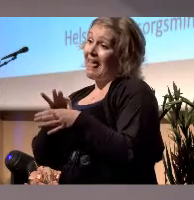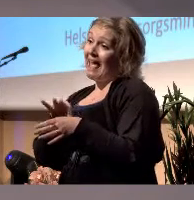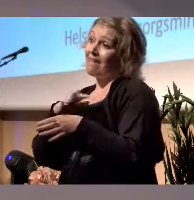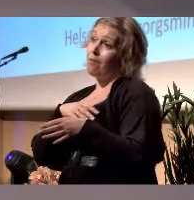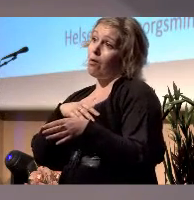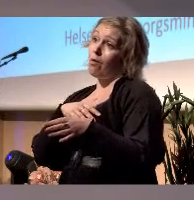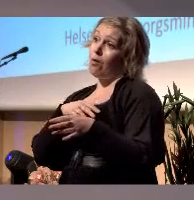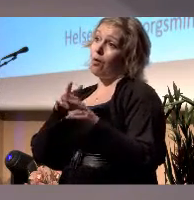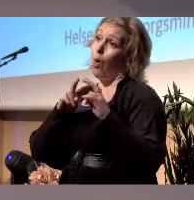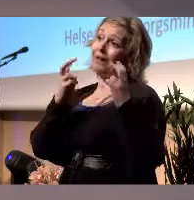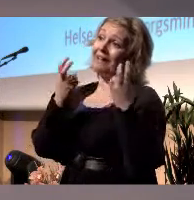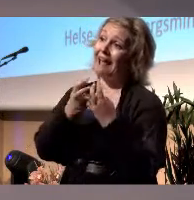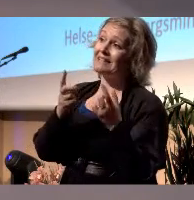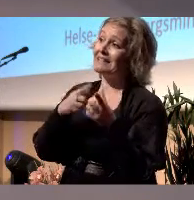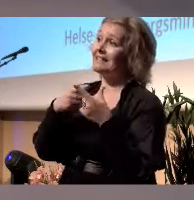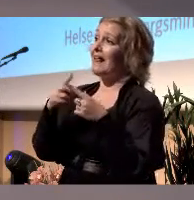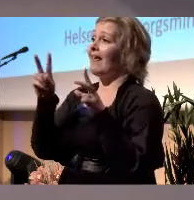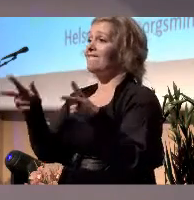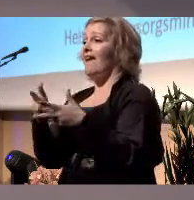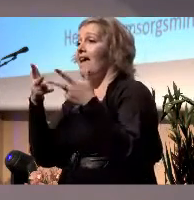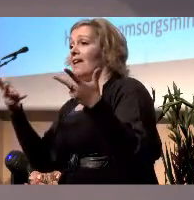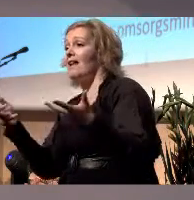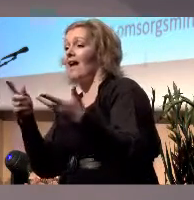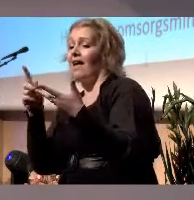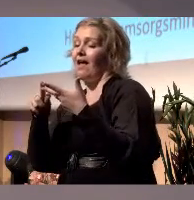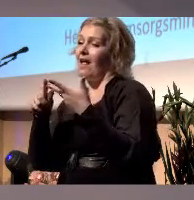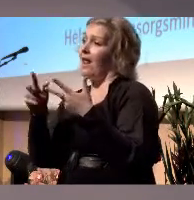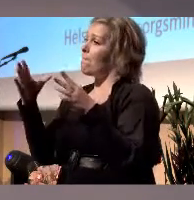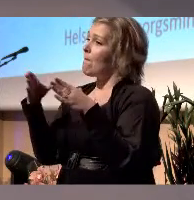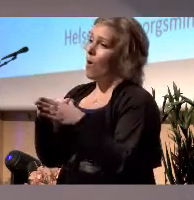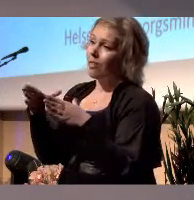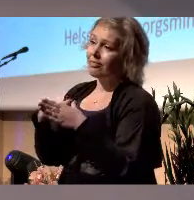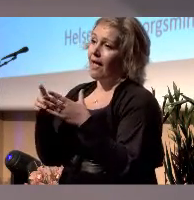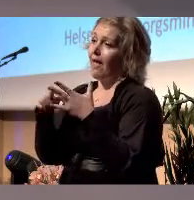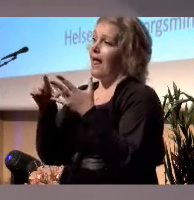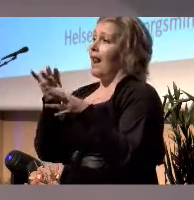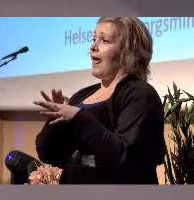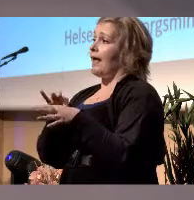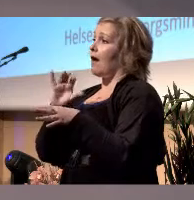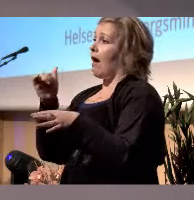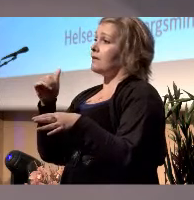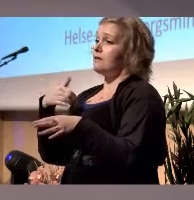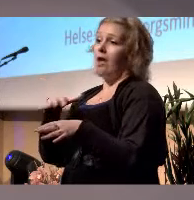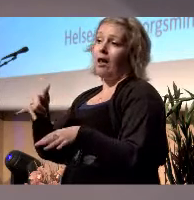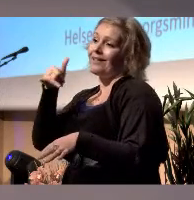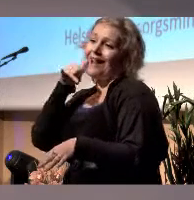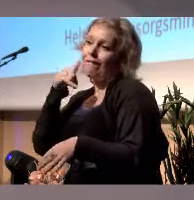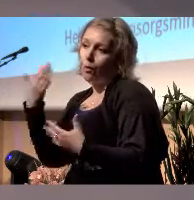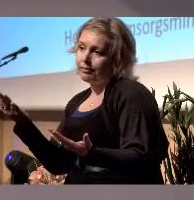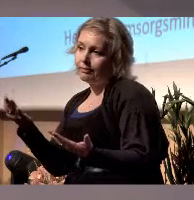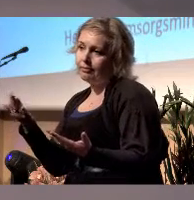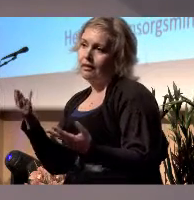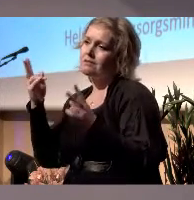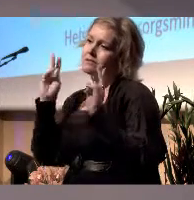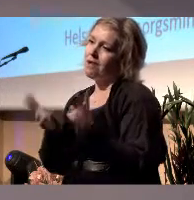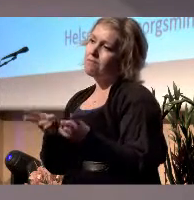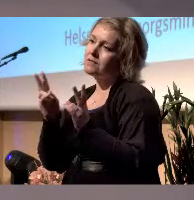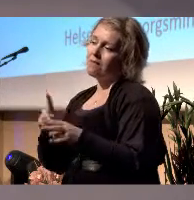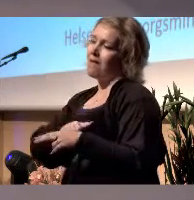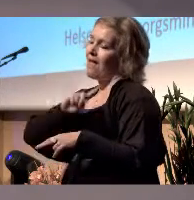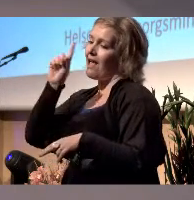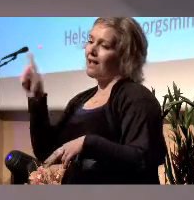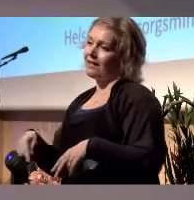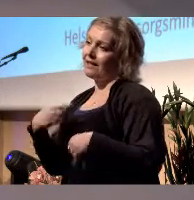på kongress, legen var på ferie, legen var på møte, legen kan ikke ta telefonen. Det var det samme hele